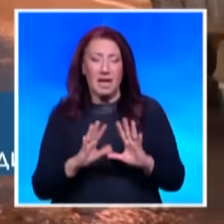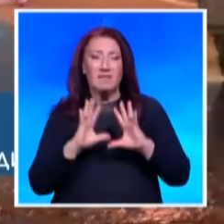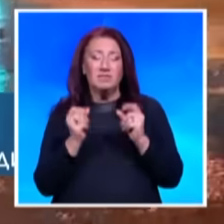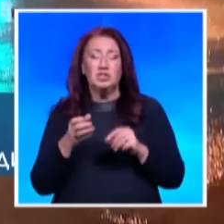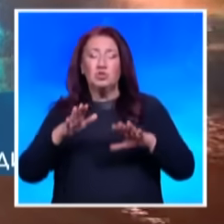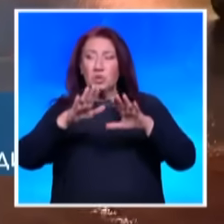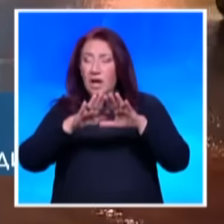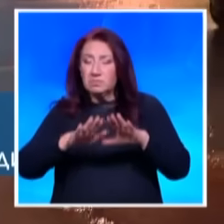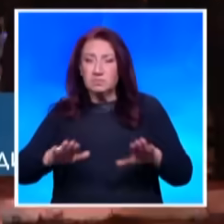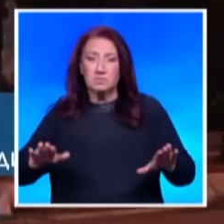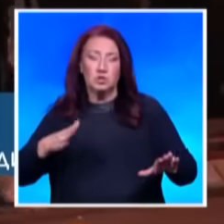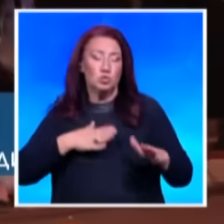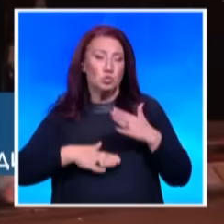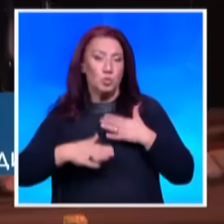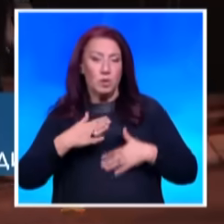за сега от нас, колеги.